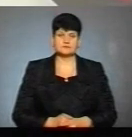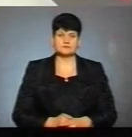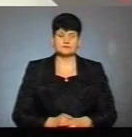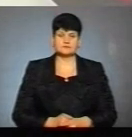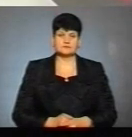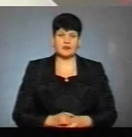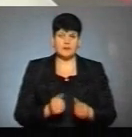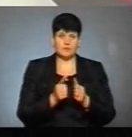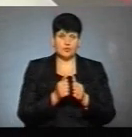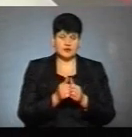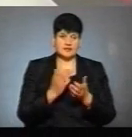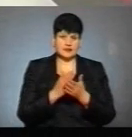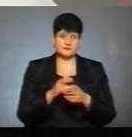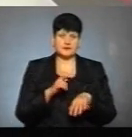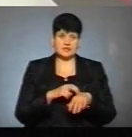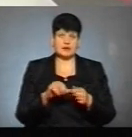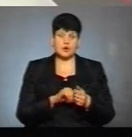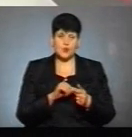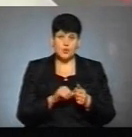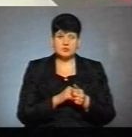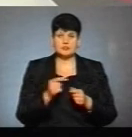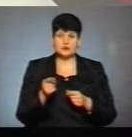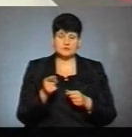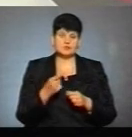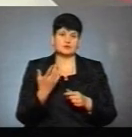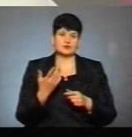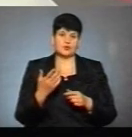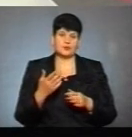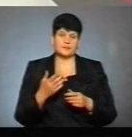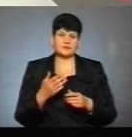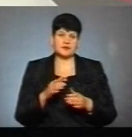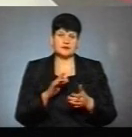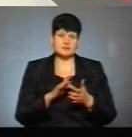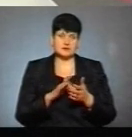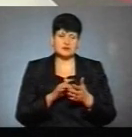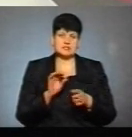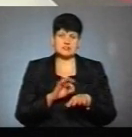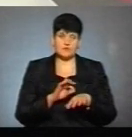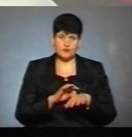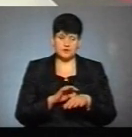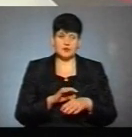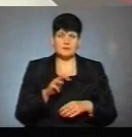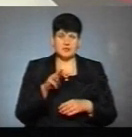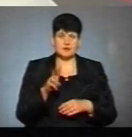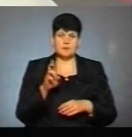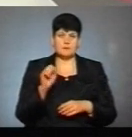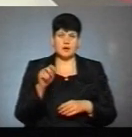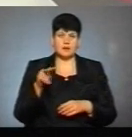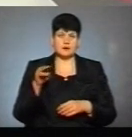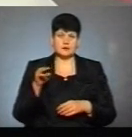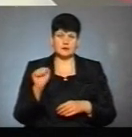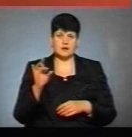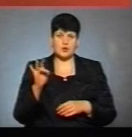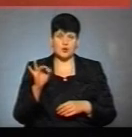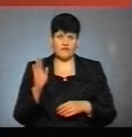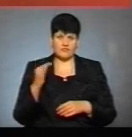І поряд зі мною лікар-нарколог Тернопільського обласного медичного центру соціально-небезпечних захворювань Мар'ян Балтарович. Вітаю вас. Доброго вечора. І